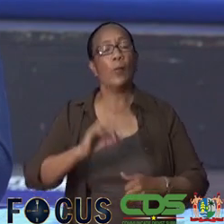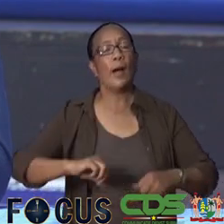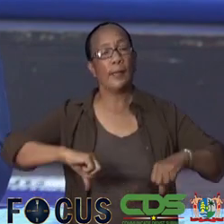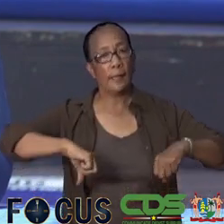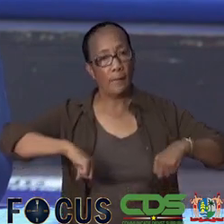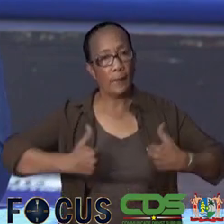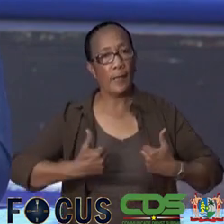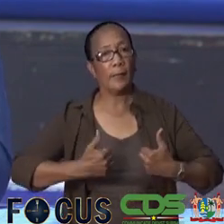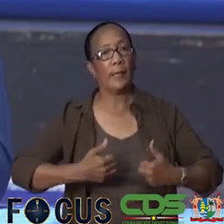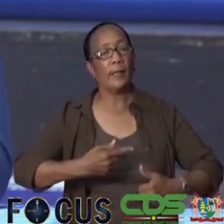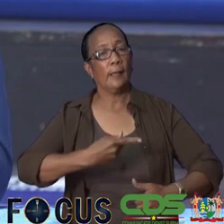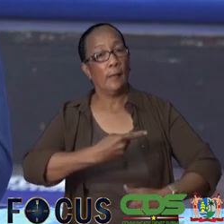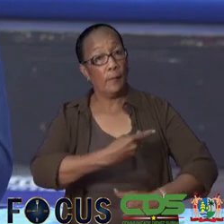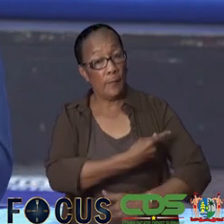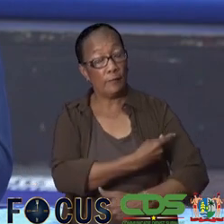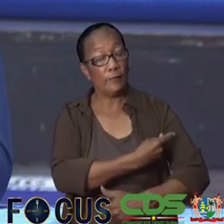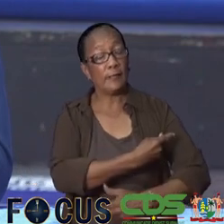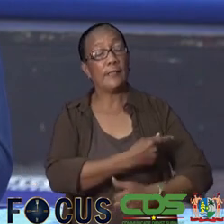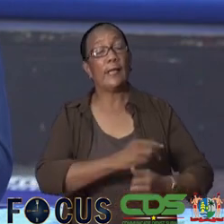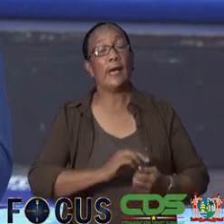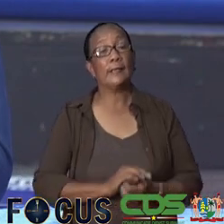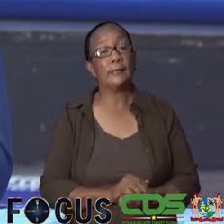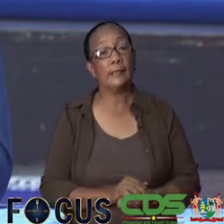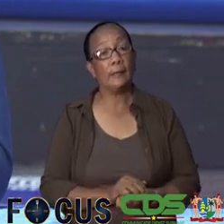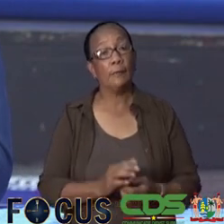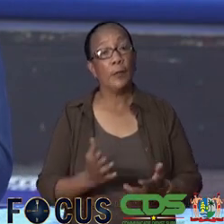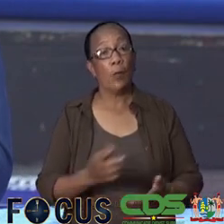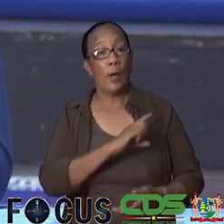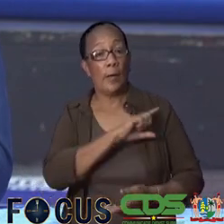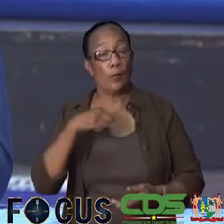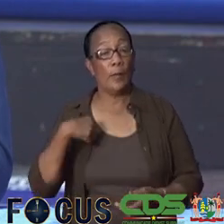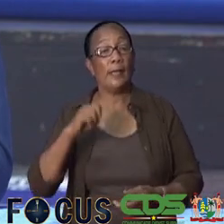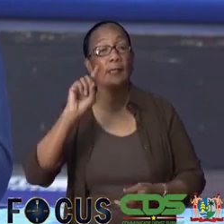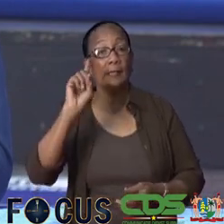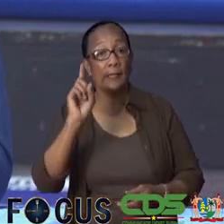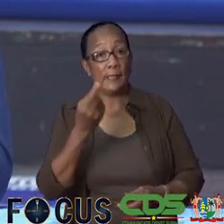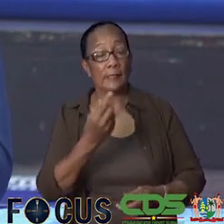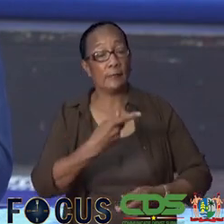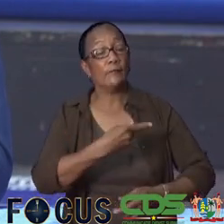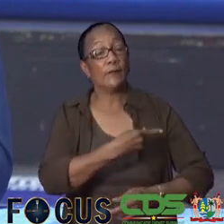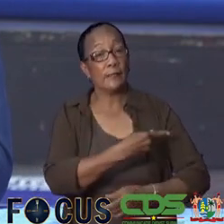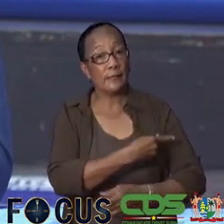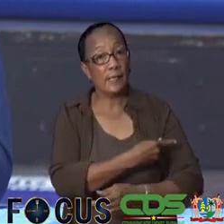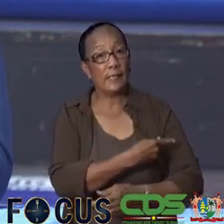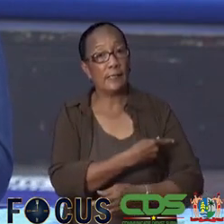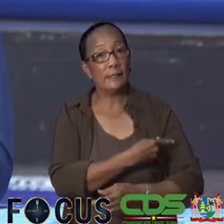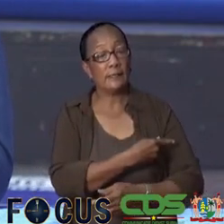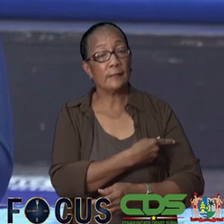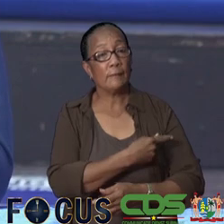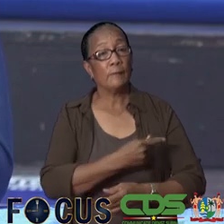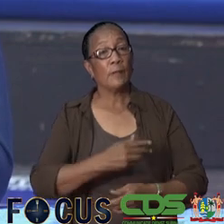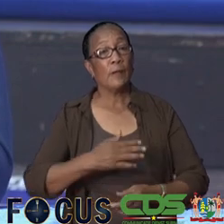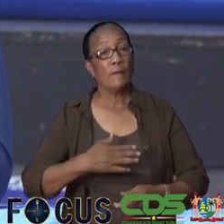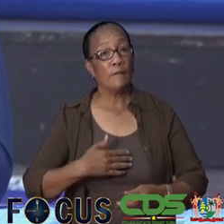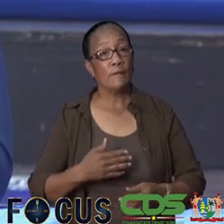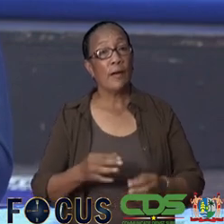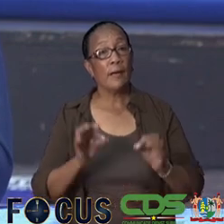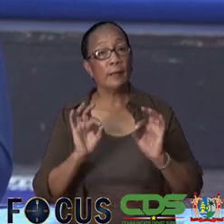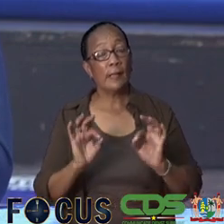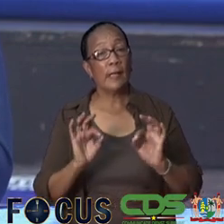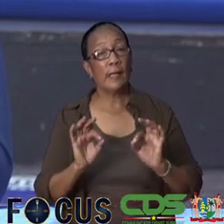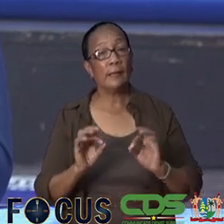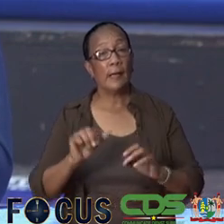februari vindt de kick-off plaats, waar wij de eerste vaccins van het Covishield,